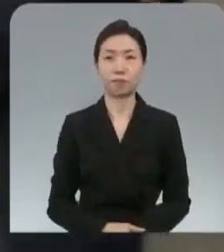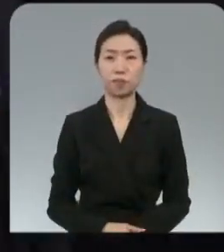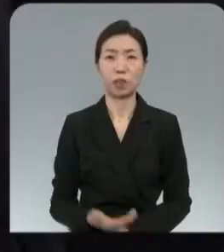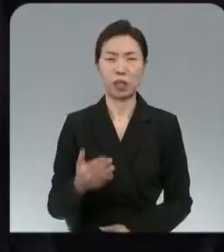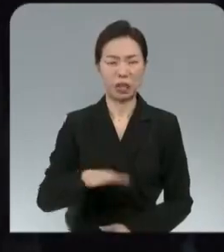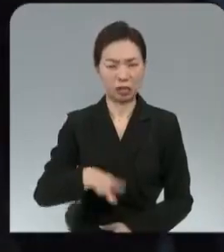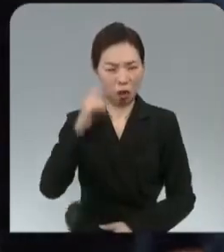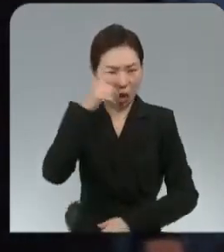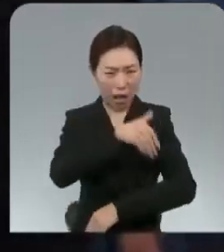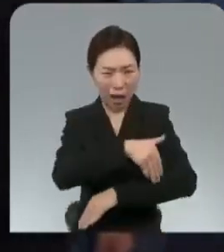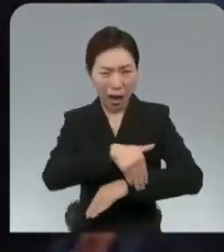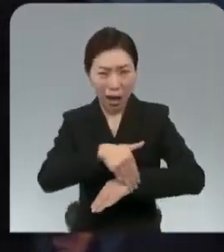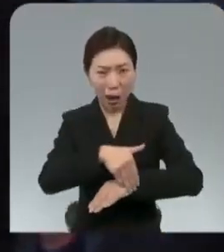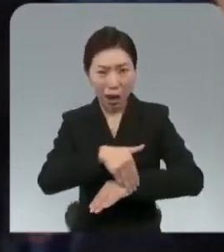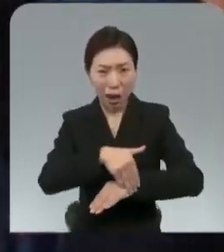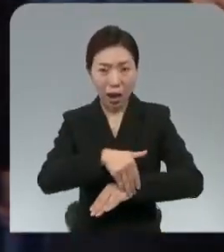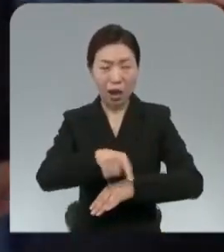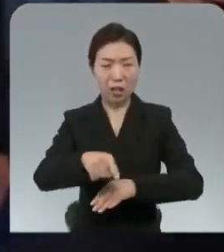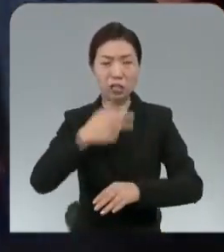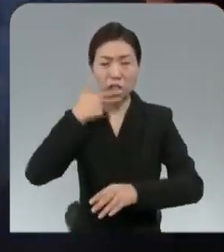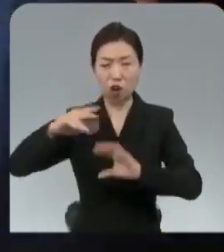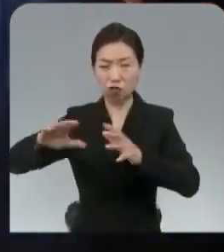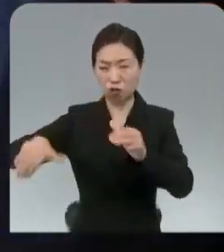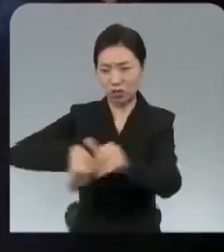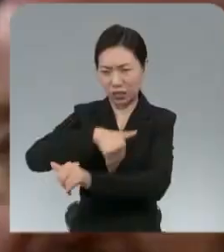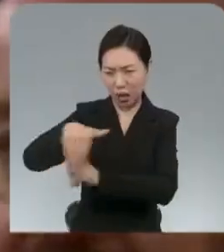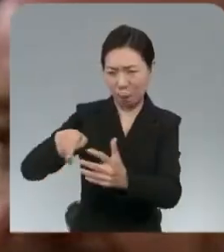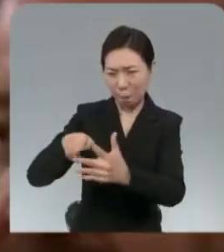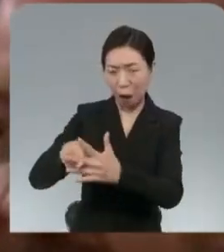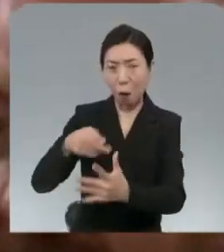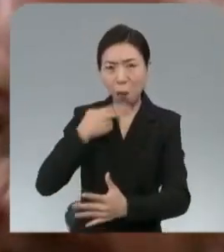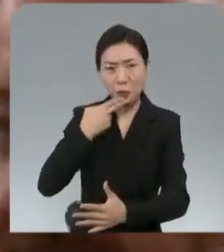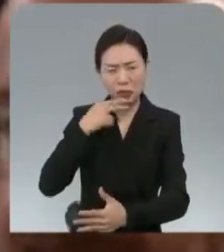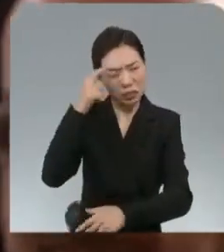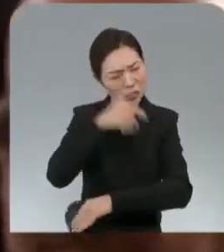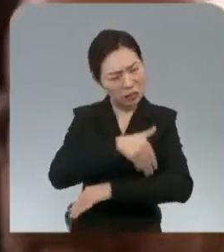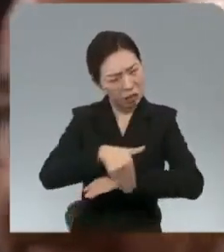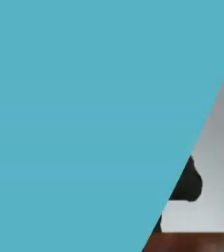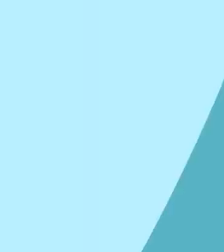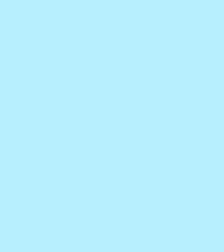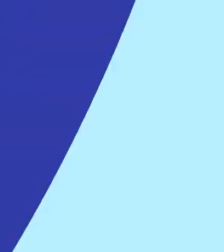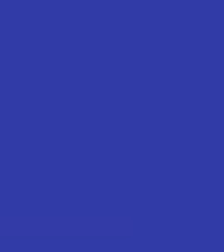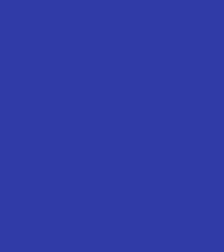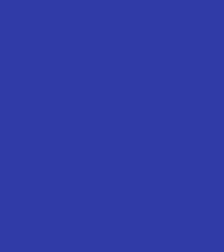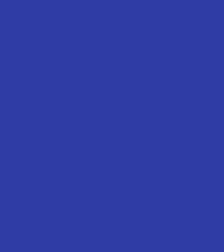일정을 계획해 논란을 자초했다는 지적도 나옵니다. KBS 뉴스 강병수입니다.